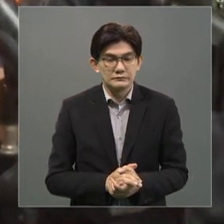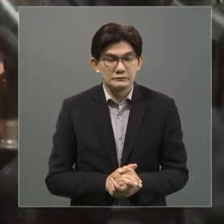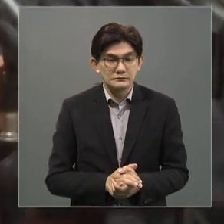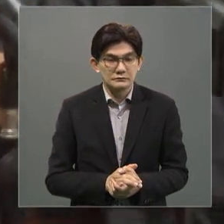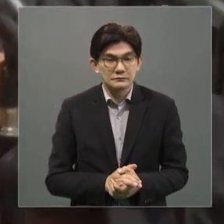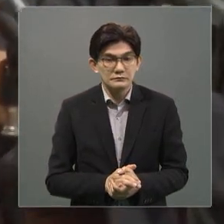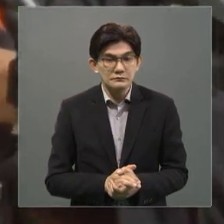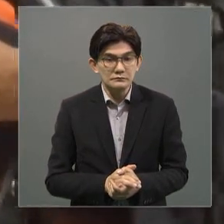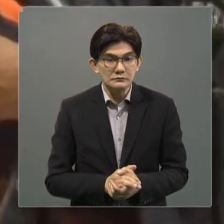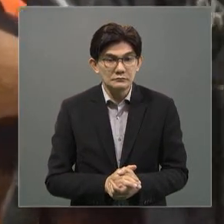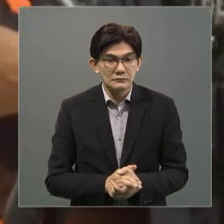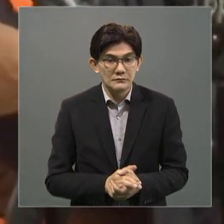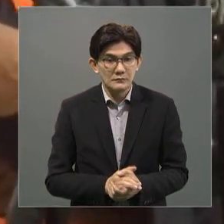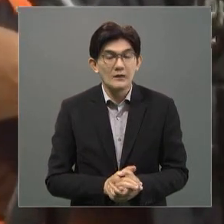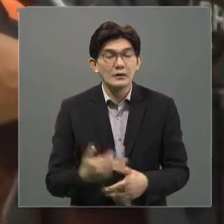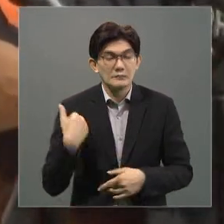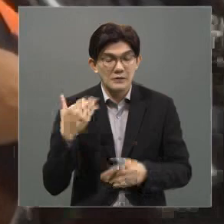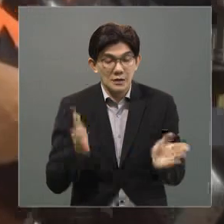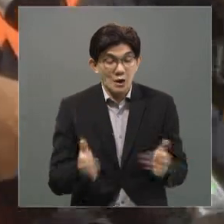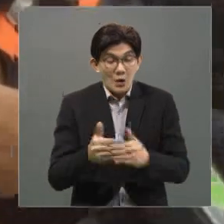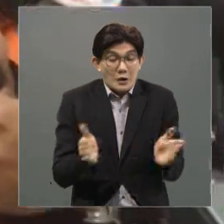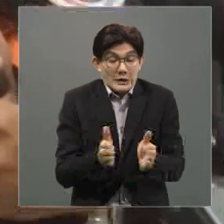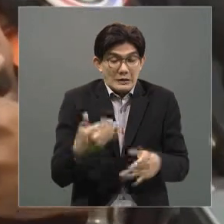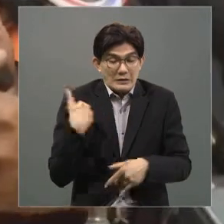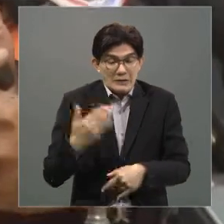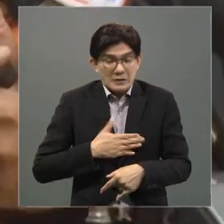วันนี้ไม่มีนะฮะมีห้องเล็กครับ